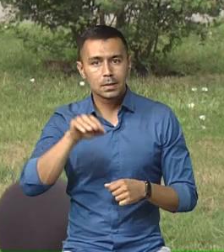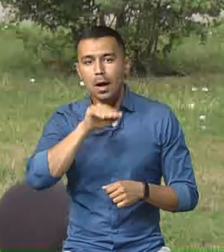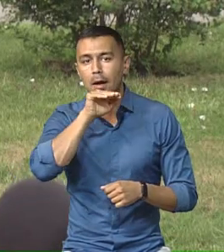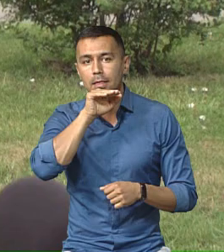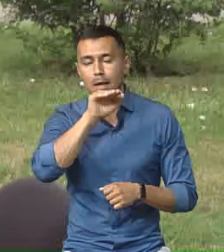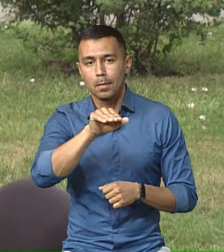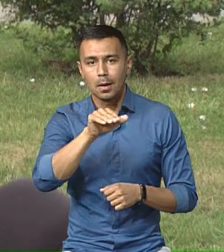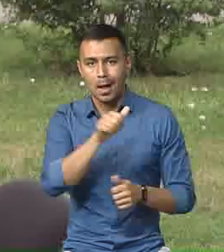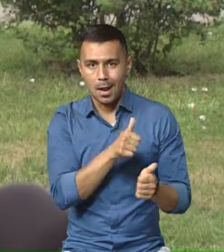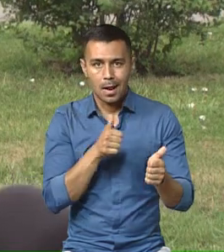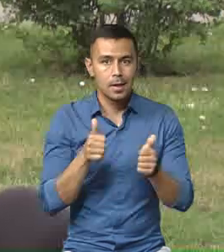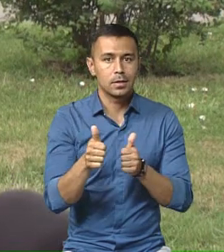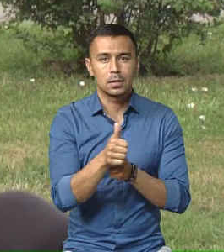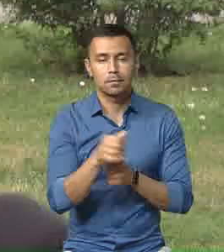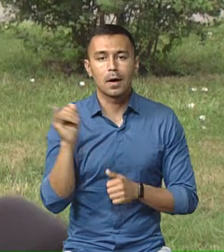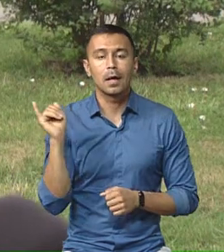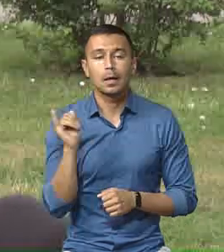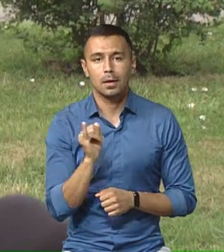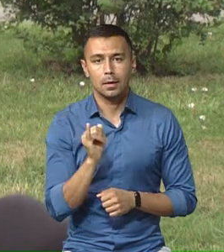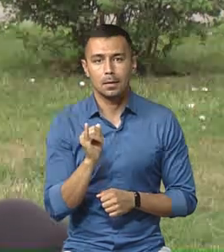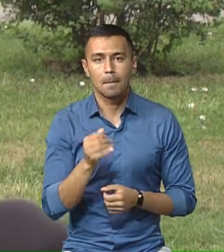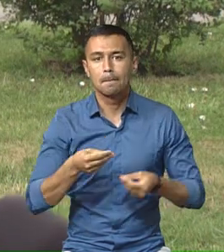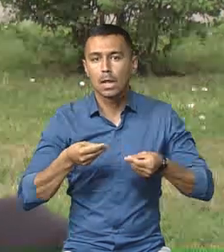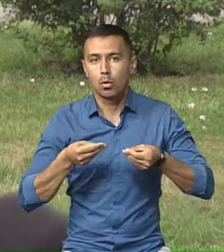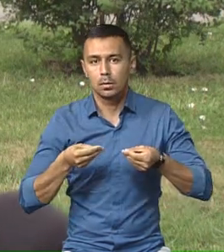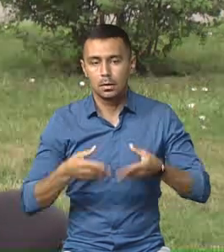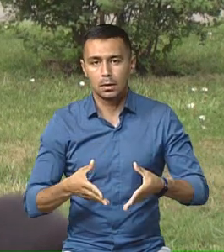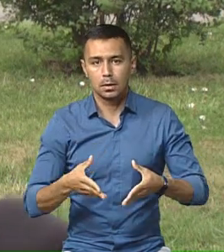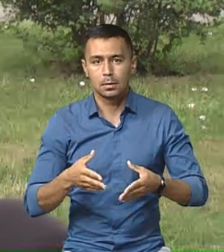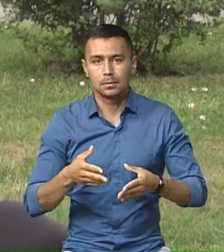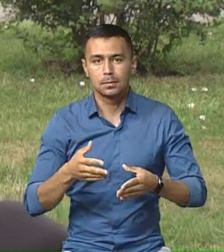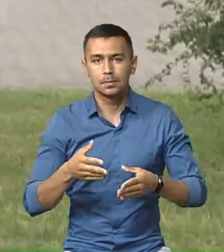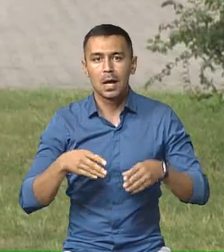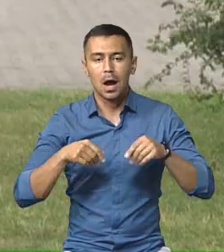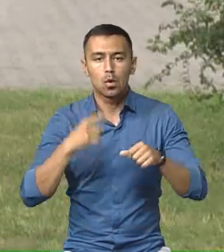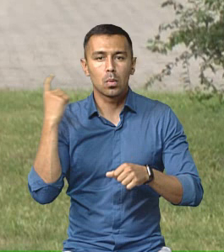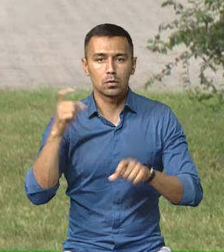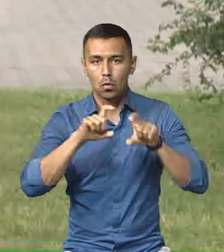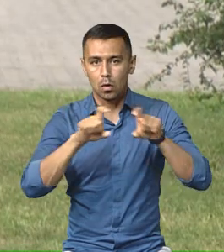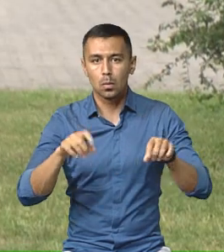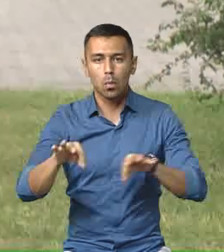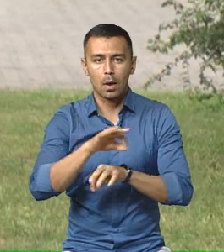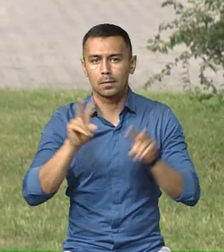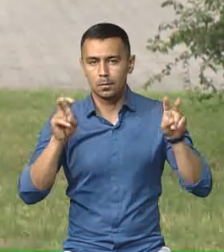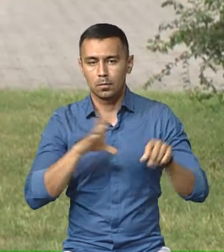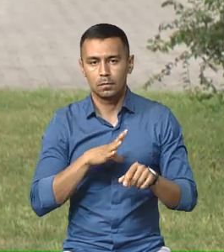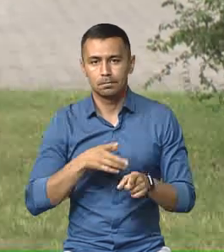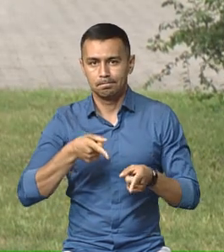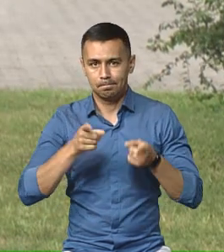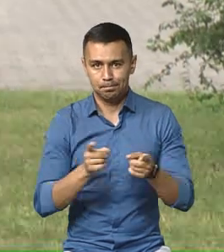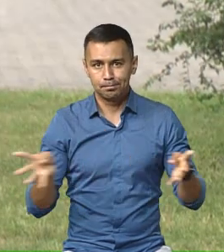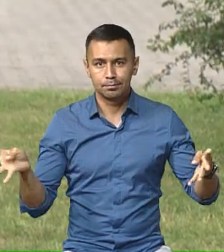академія лідерства і благодійний агропромисловий холдинг. Проєкт називався «Original Mix».